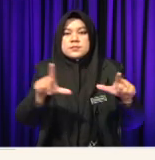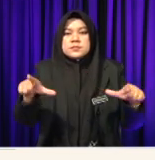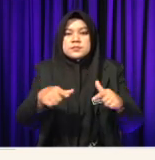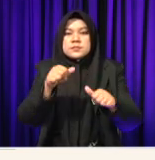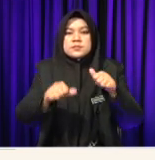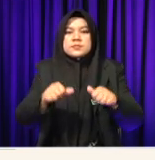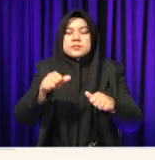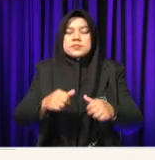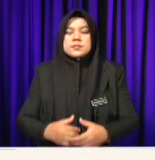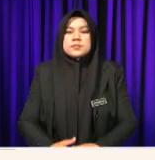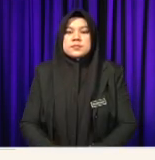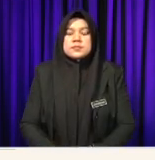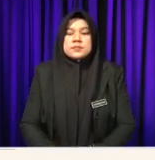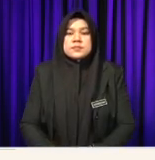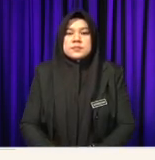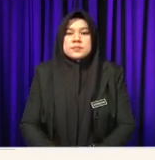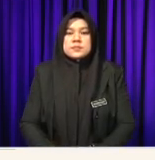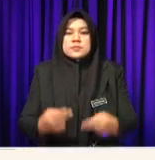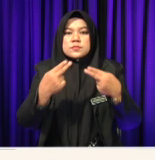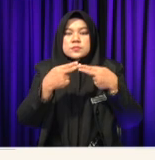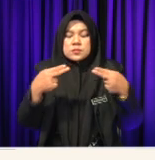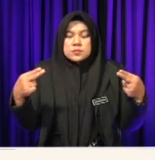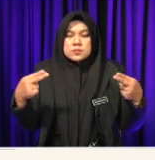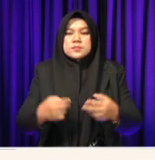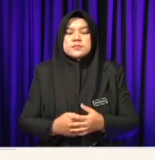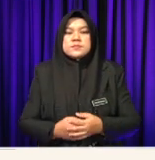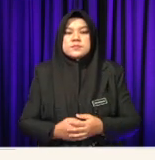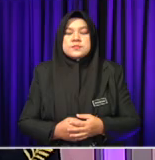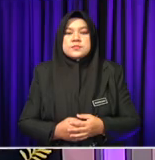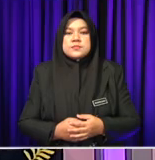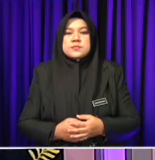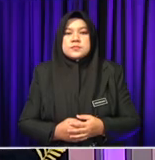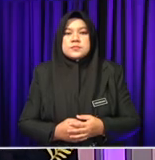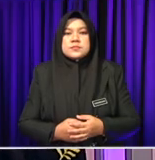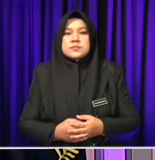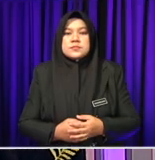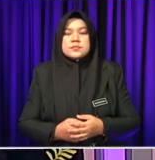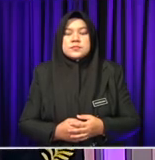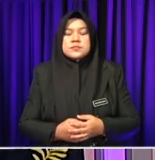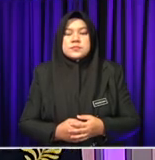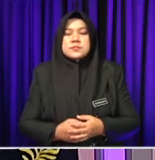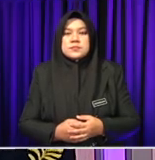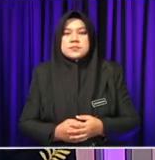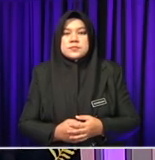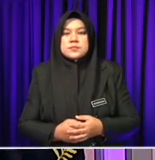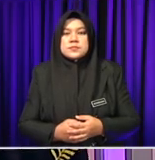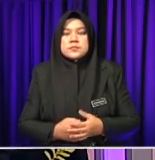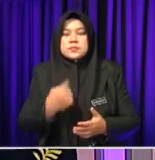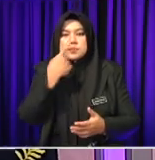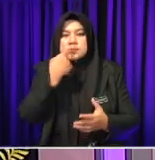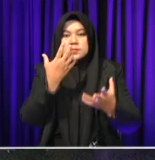nak jawab tu Ha Ke huraikan kena bagilah huraian tersebut berdasarkan empat spesifikasi tadi okey Siapa yang nak